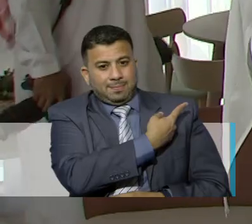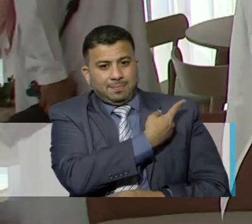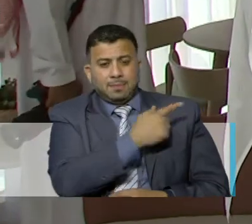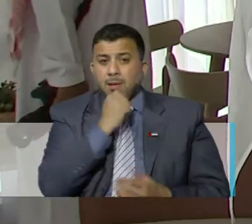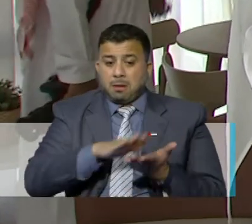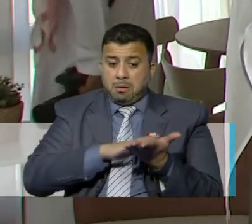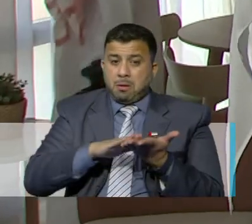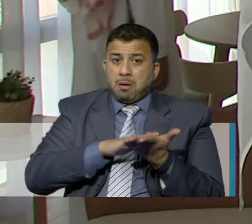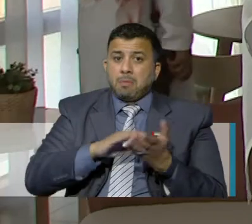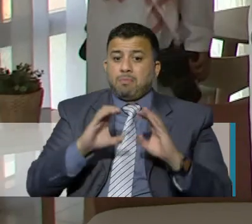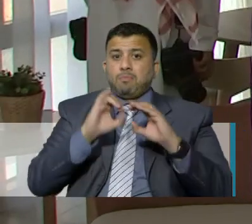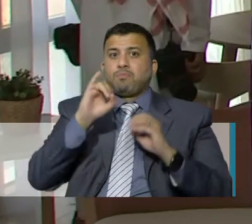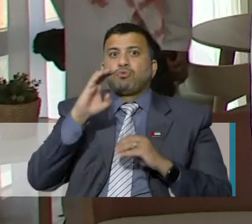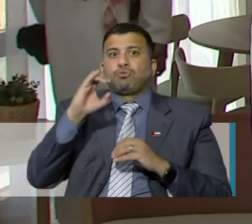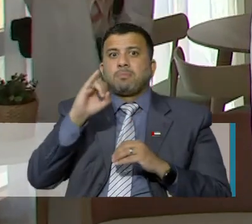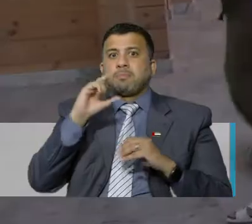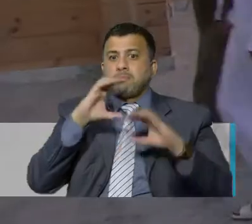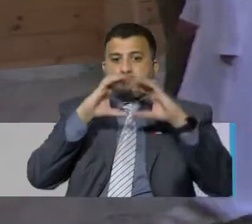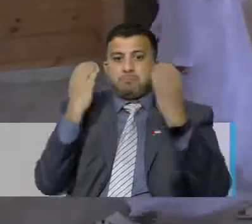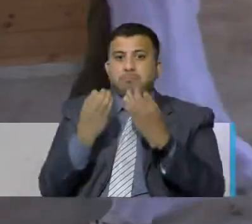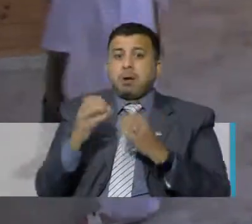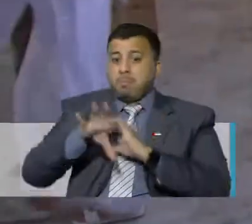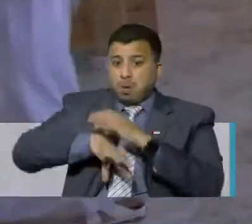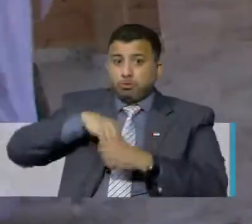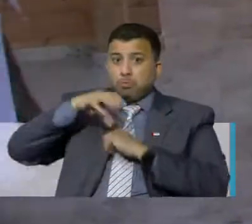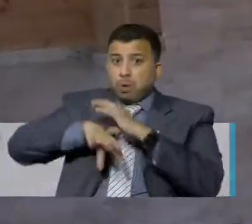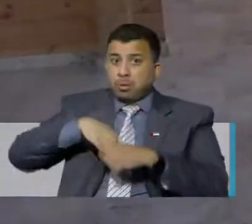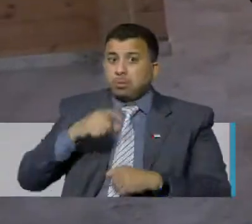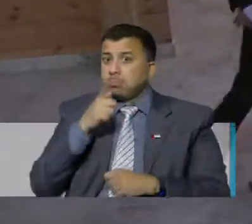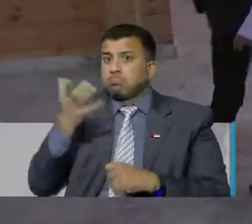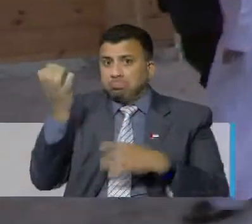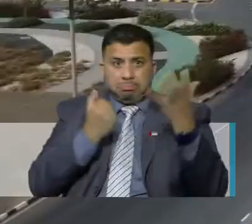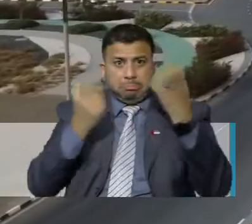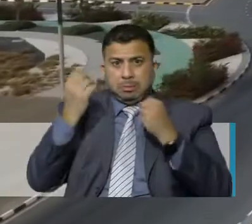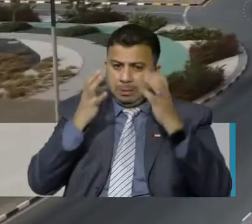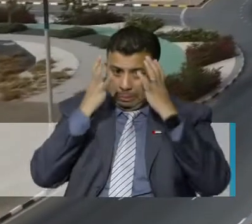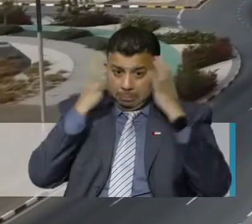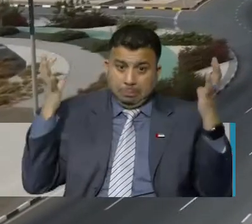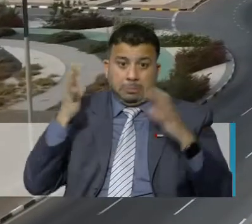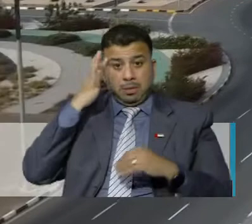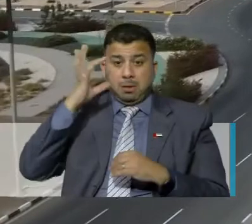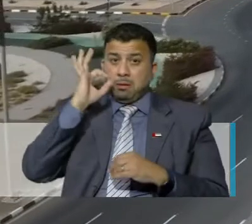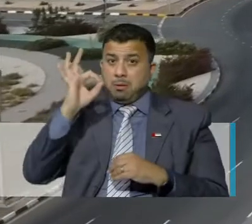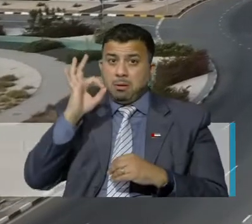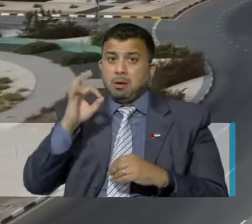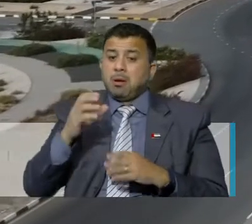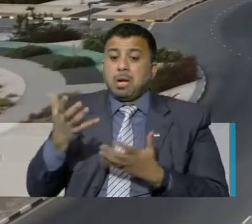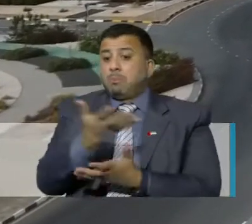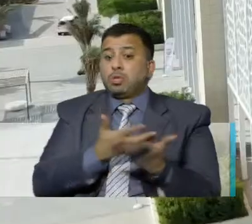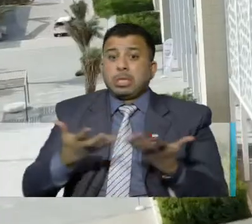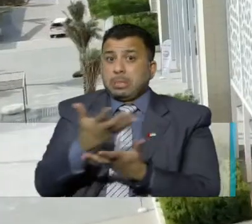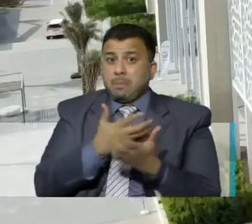على أرض المجمع، وهي مشاريع تمت من خلال استقطاب نخبة من الكفاءات سواء من